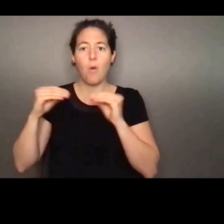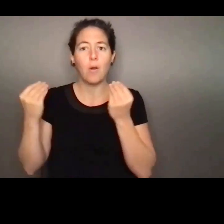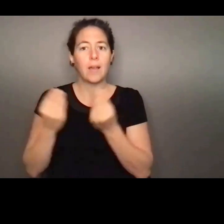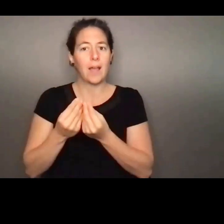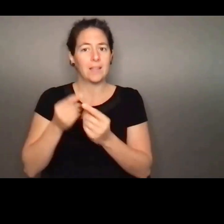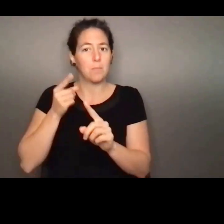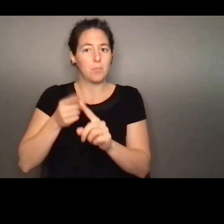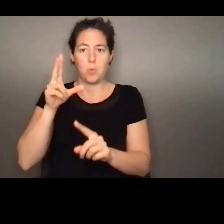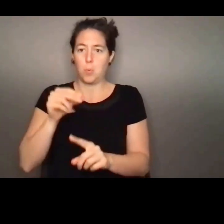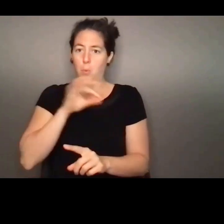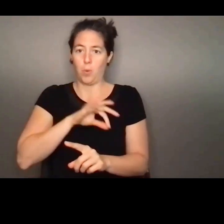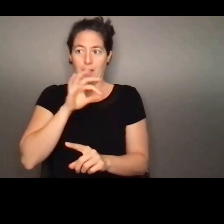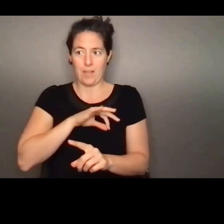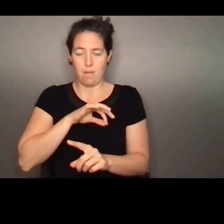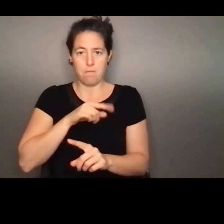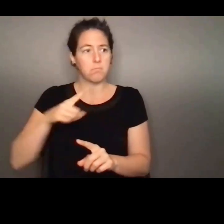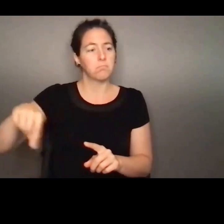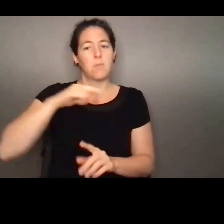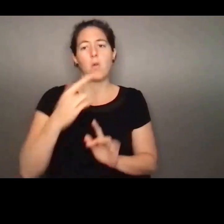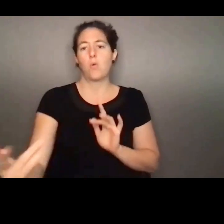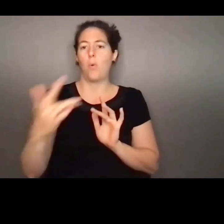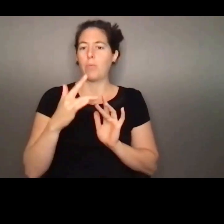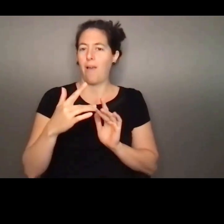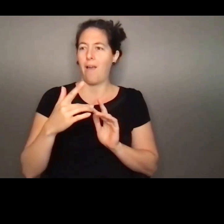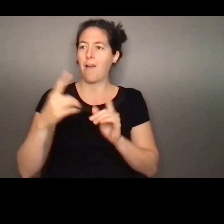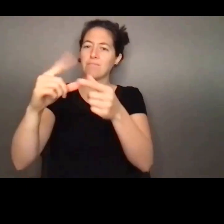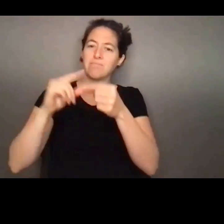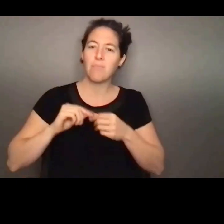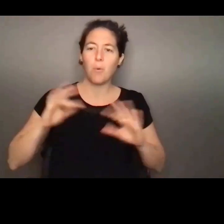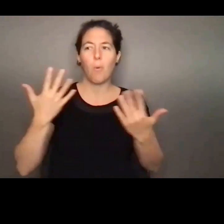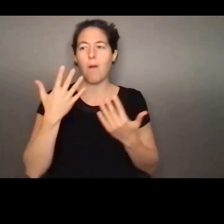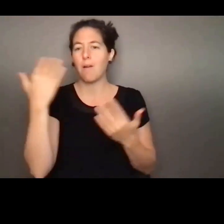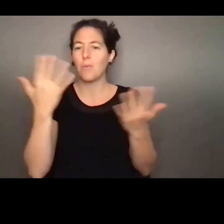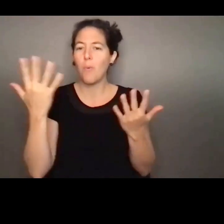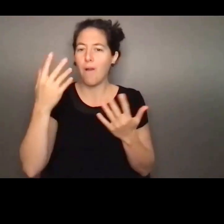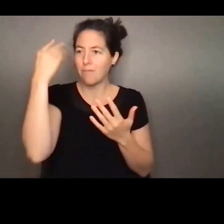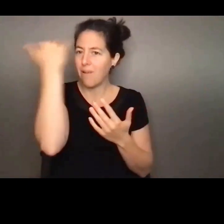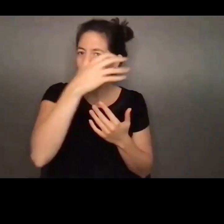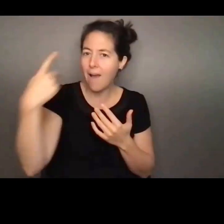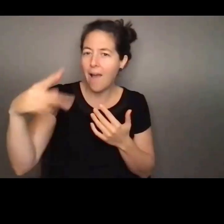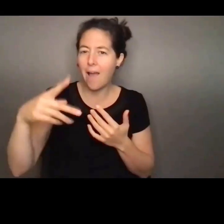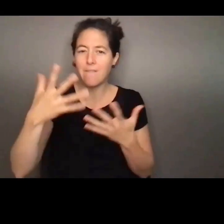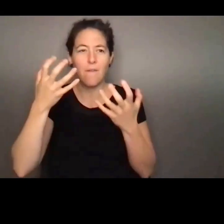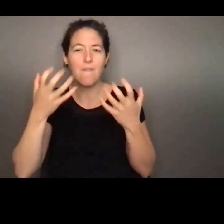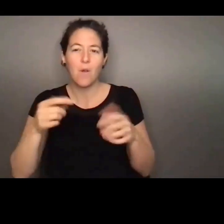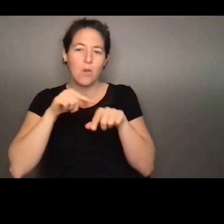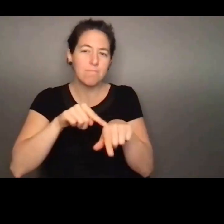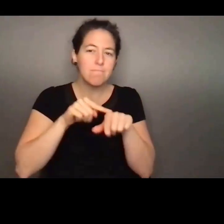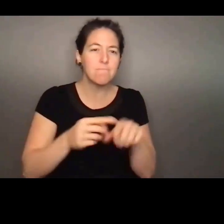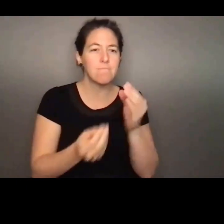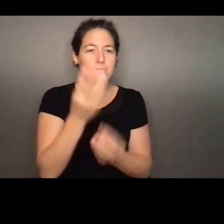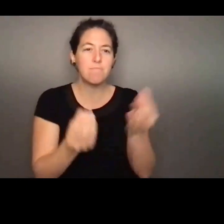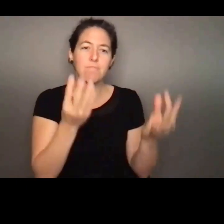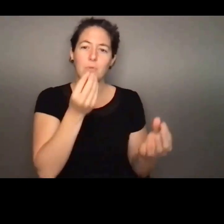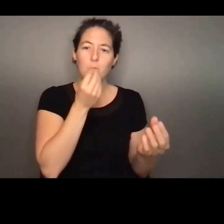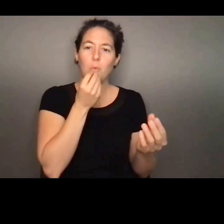me contactent et qui me racontent c'est quoi leur rêve et leur vision de jardinage pour faire pousser le plus de nourriture possible.